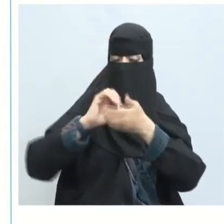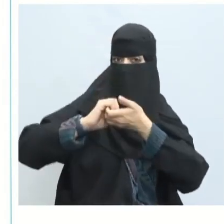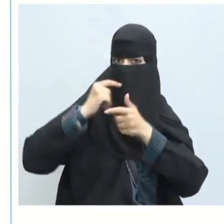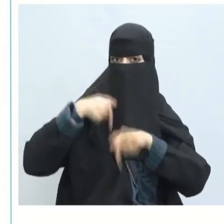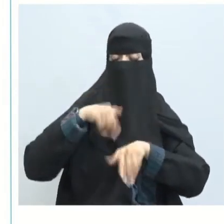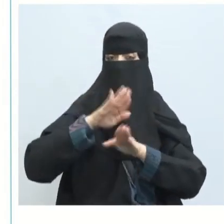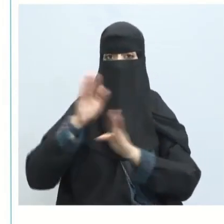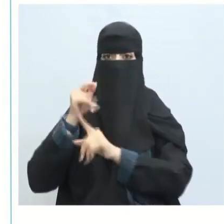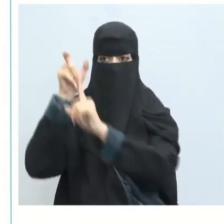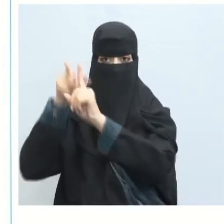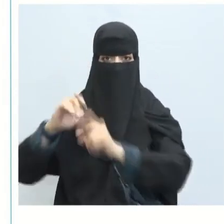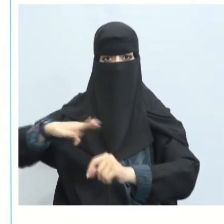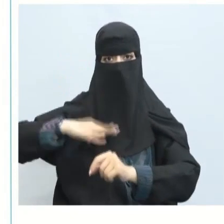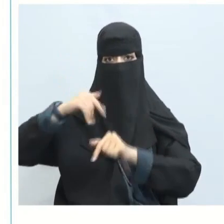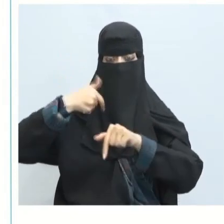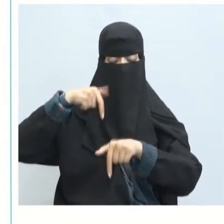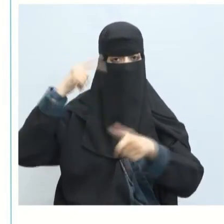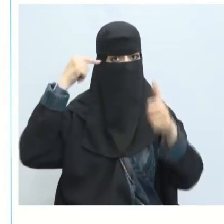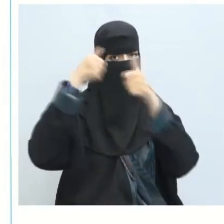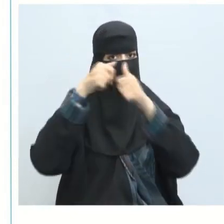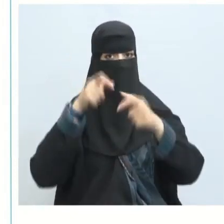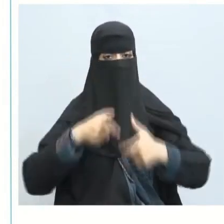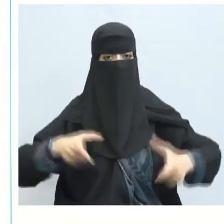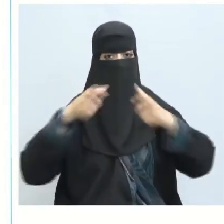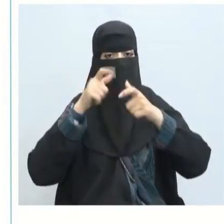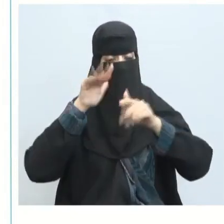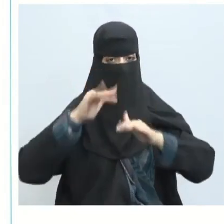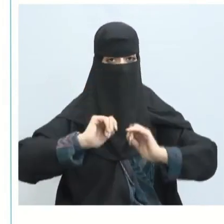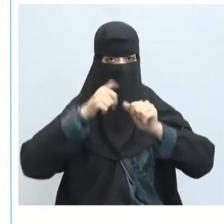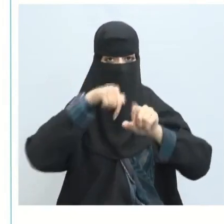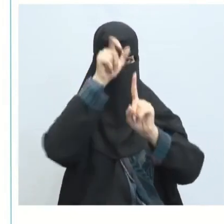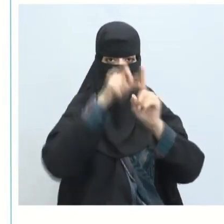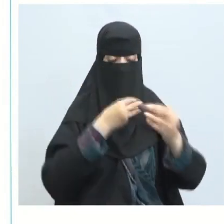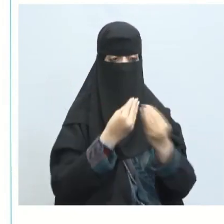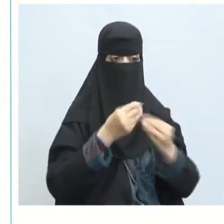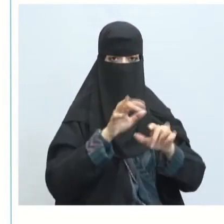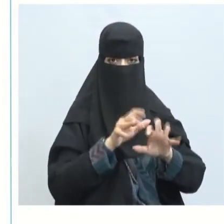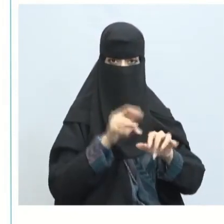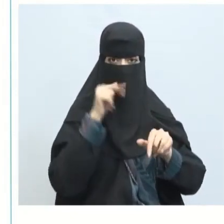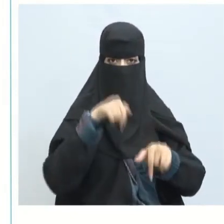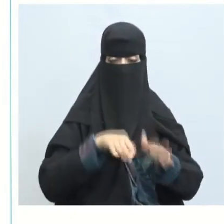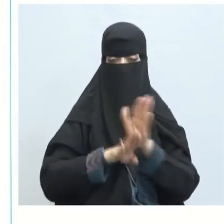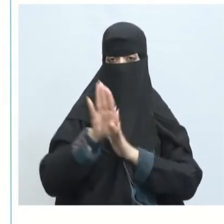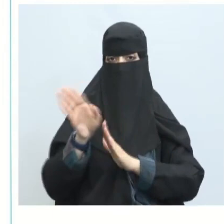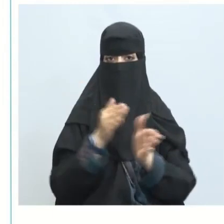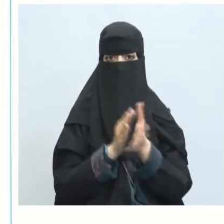حتى الى مديره ويذكره بالاجتماعات كل ذلك حينما يستطيع السكرتير التعامل مع التقنيات